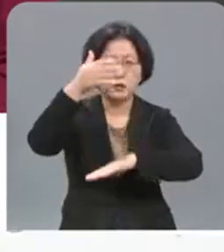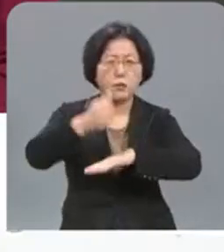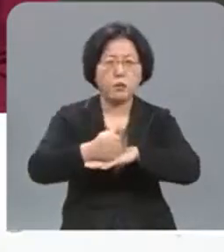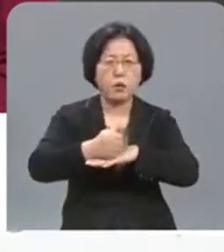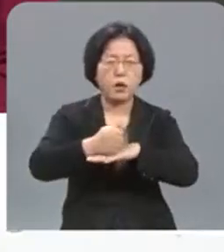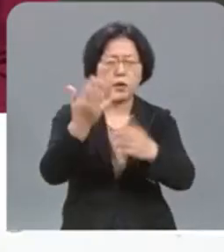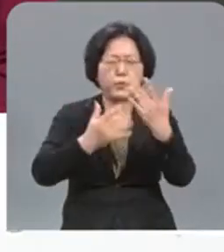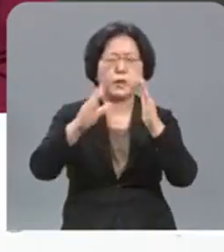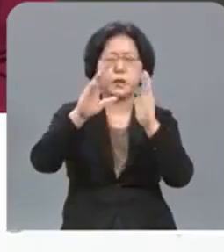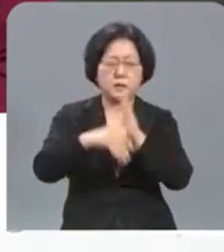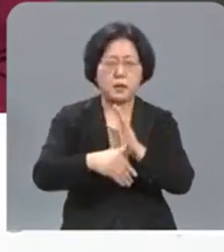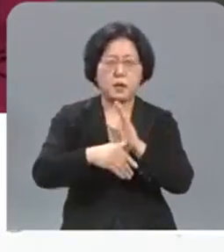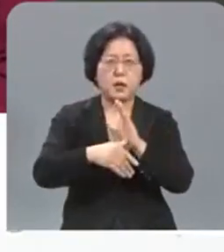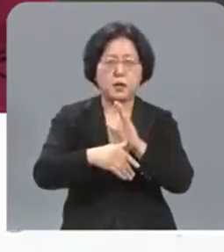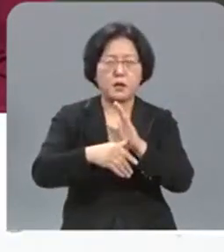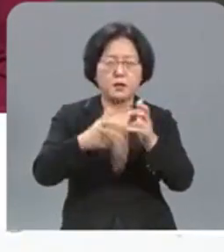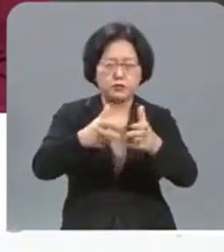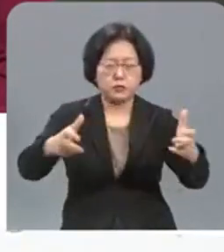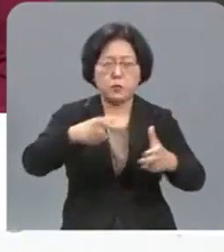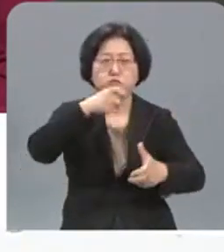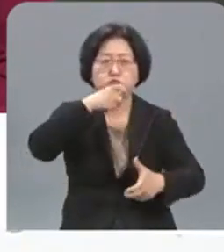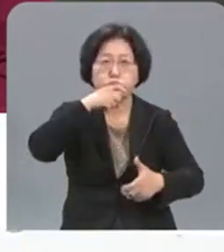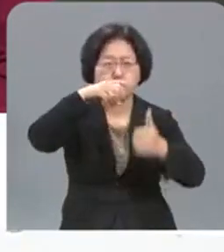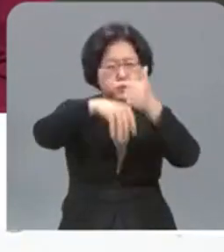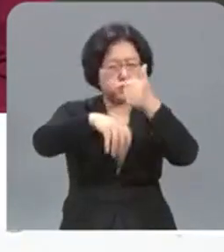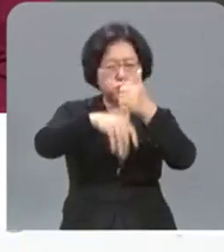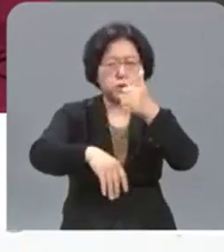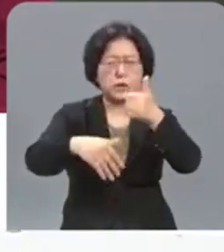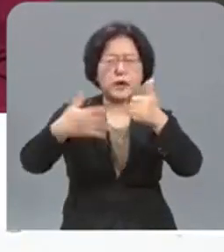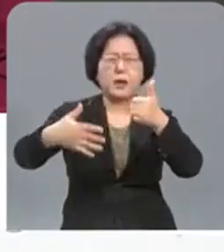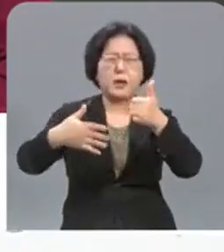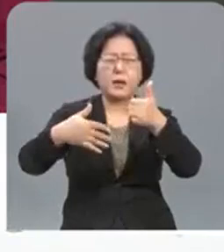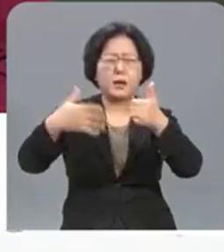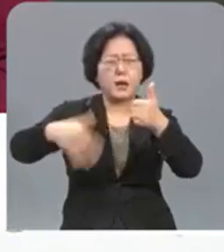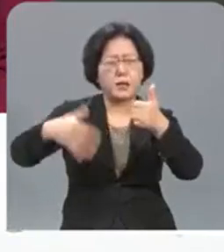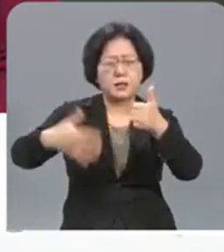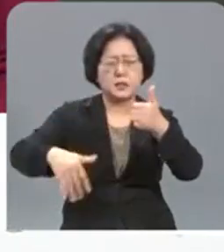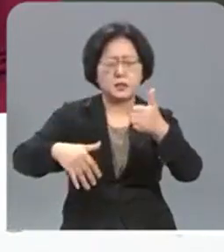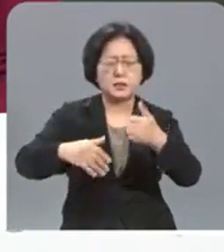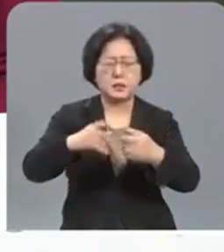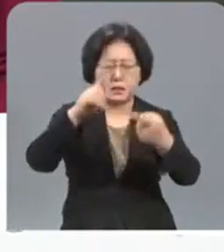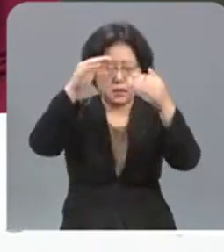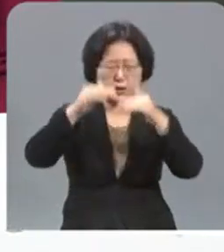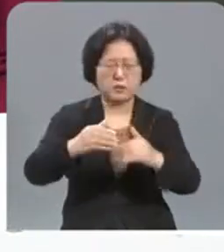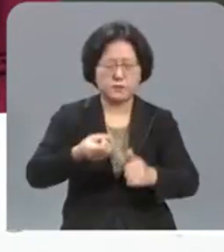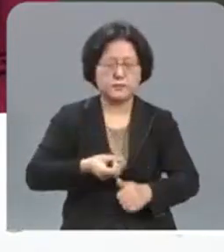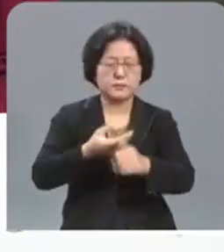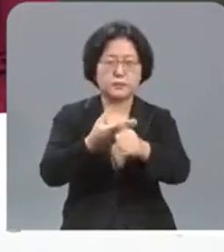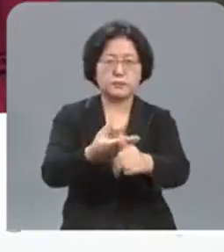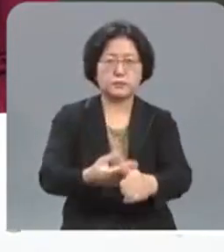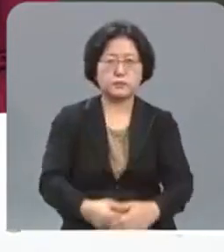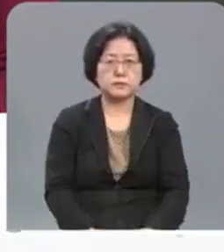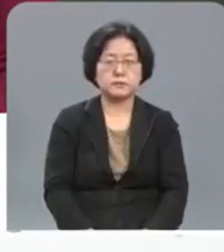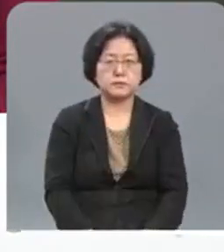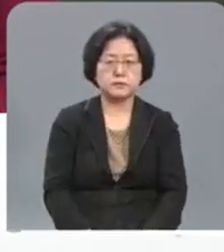결과 화재 당시 지하주차장 스프링클러가 작동하지 않았던 것으로 확인됐습니다. 이성각 기자가